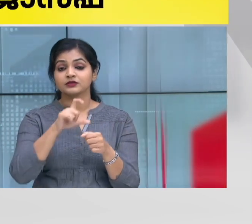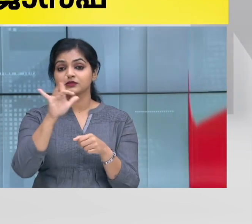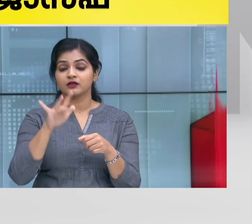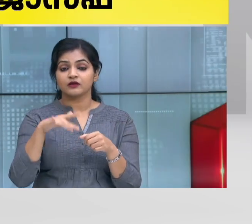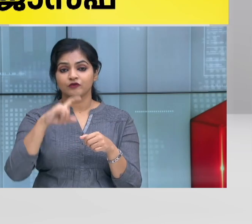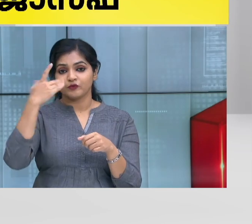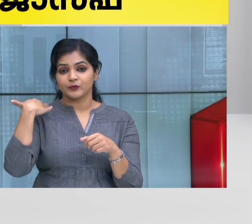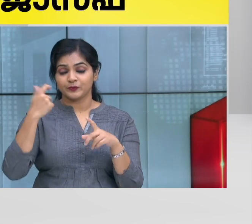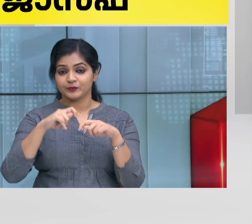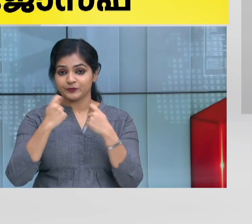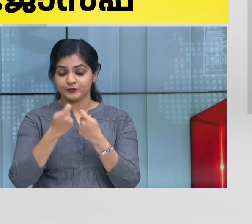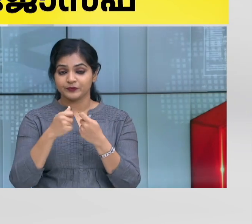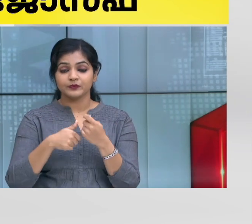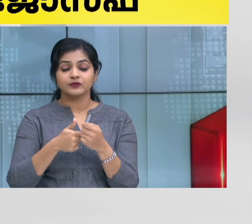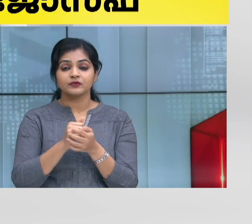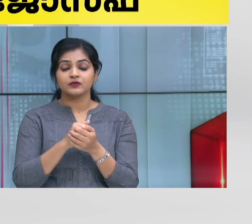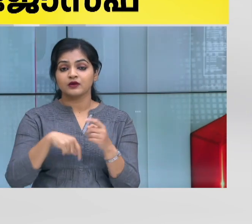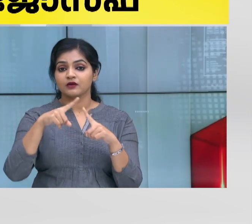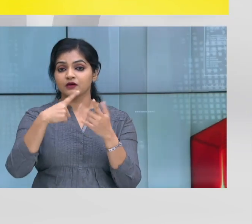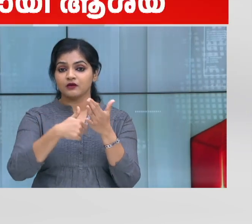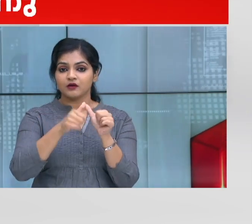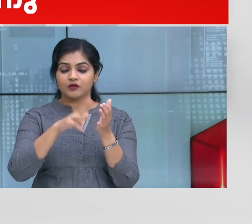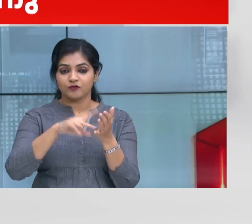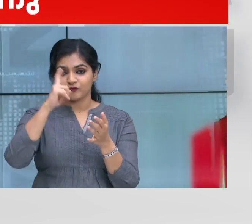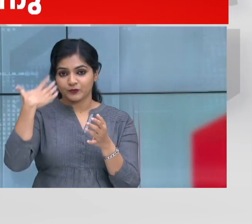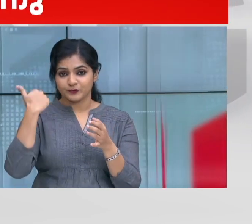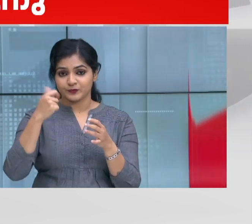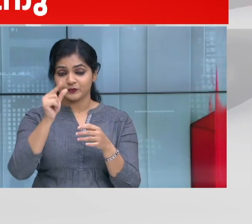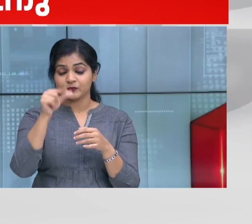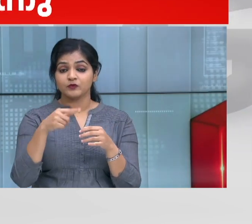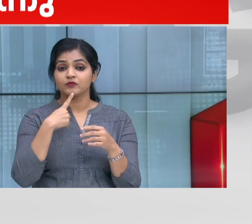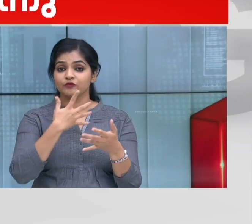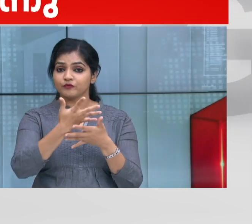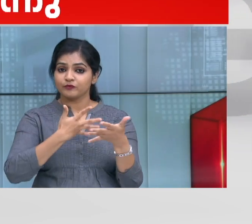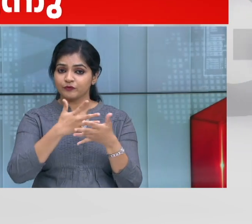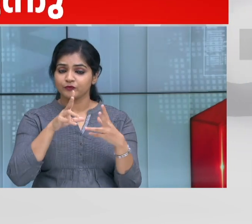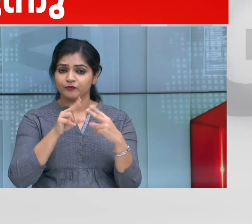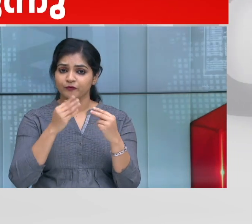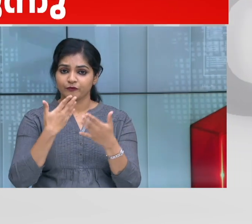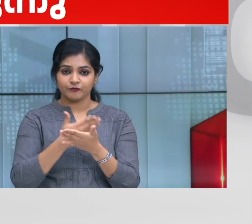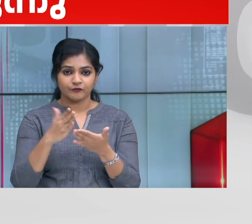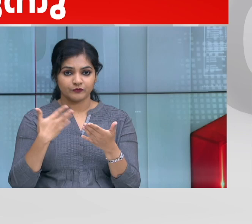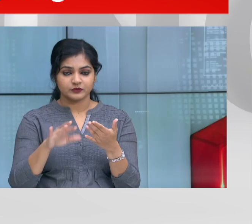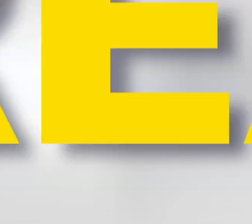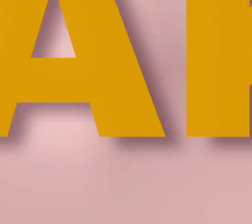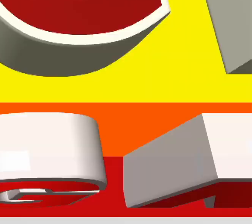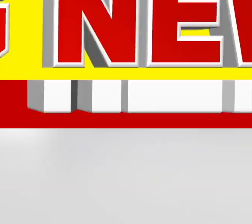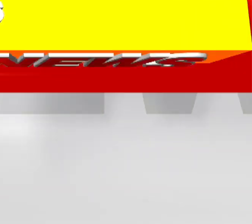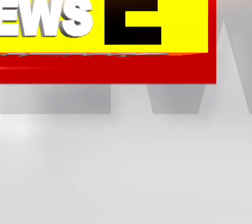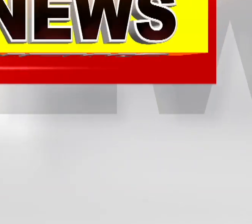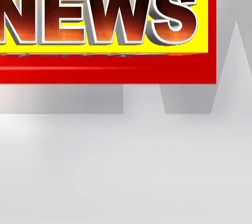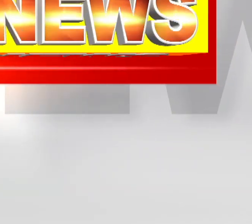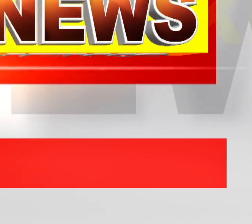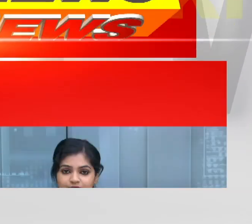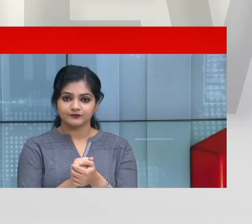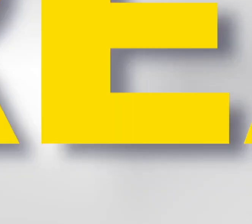എസ് ജയശങ്കർ ഇറാൻ വിദേശകാര്യമന്ത്രി അമീർ അബ്ദുള്ള ഹിയാനുമായി സംസാരിച്ചിരുന്നു എന്നും വിദേശകാര്യ മന്ത്രാലയം വ്യക്തമാക്കിയിട്ടുണ്ട്.